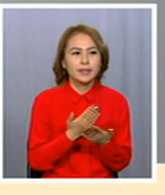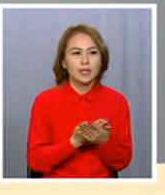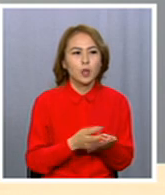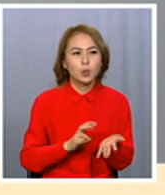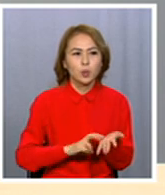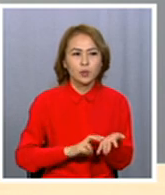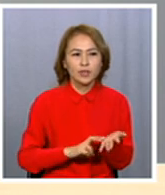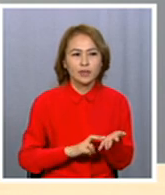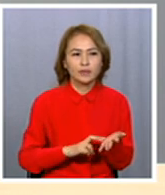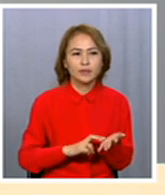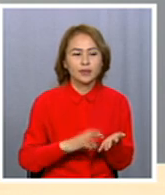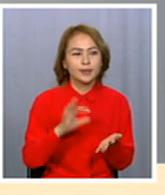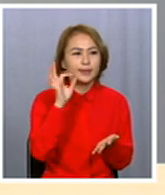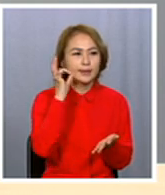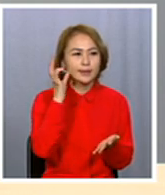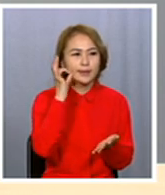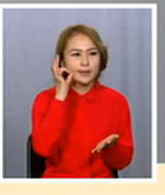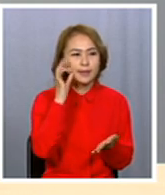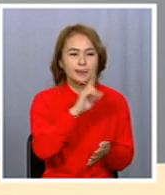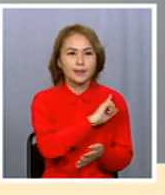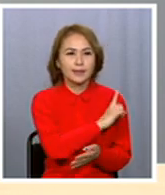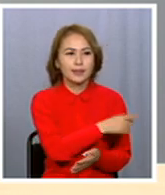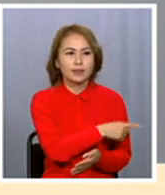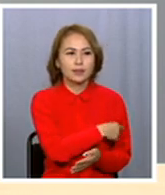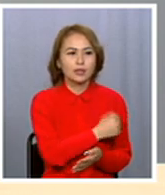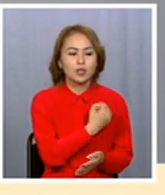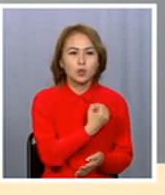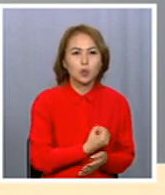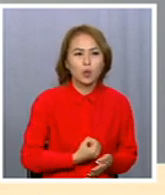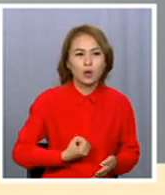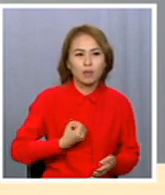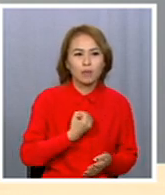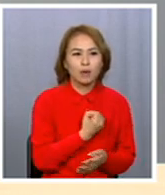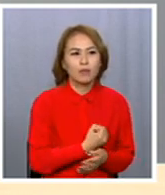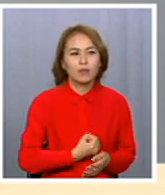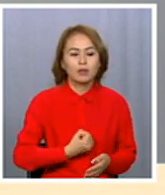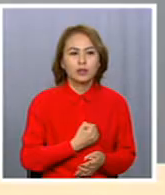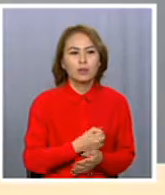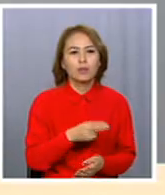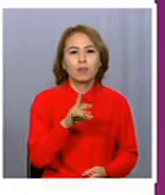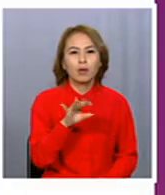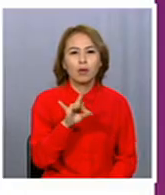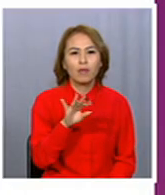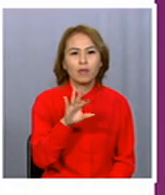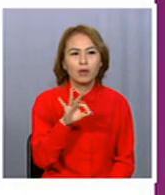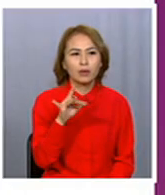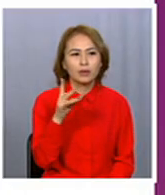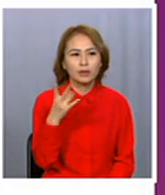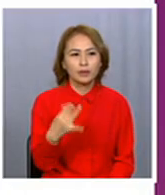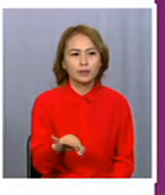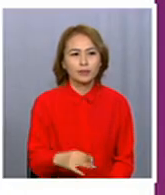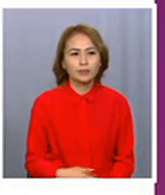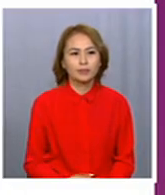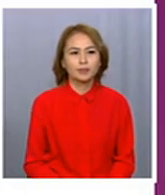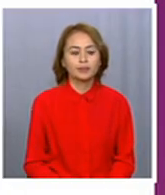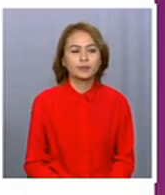Трусливый. Хитрый, сильный, злой, проворный.